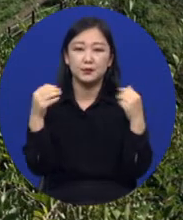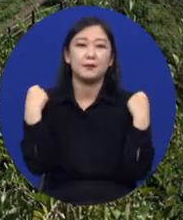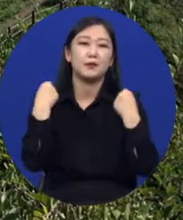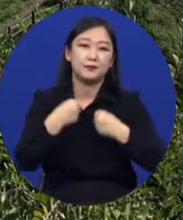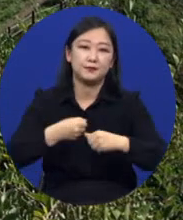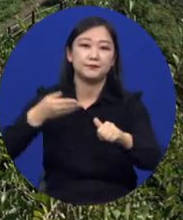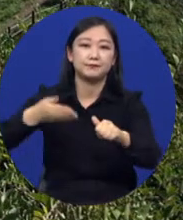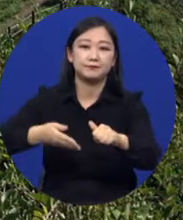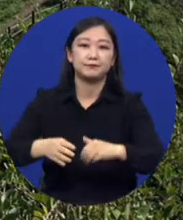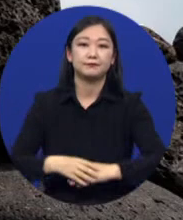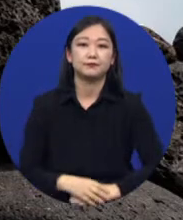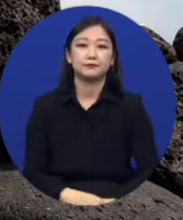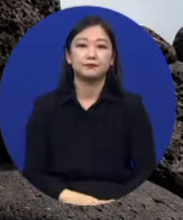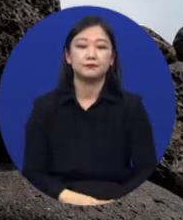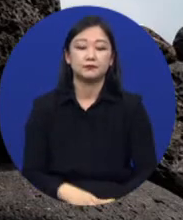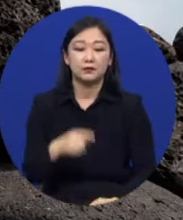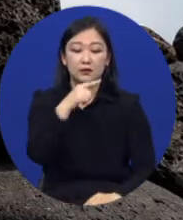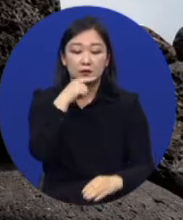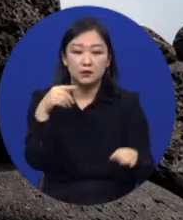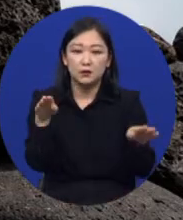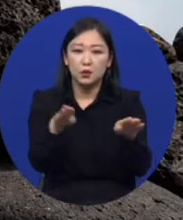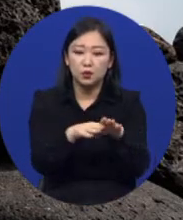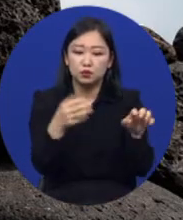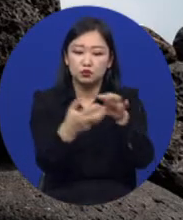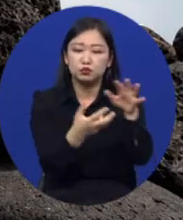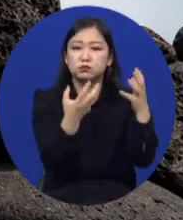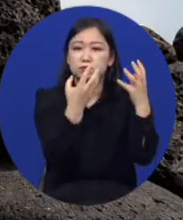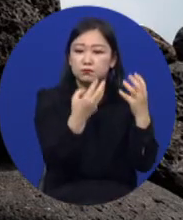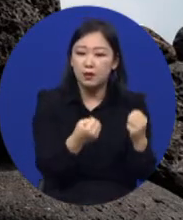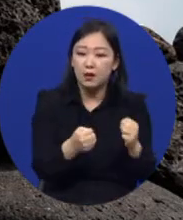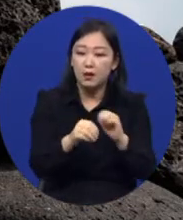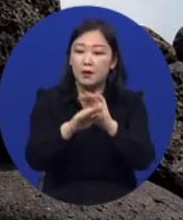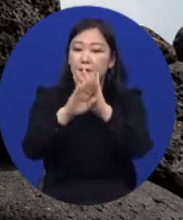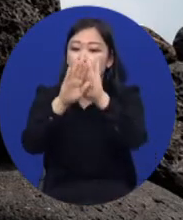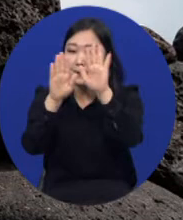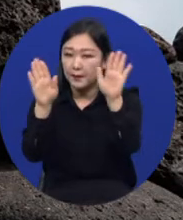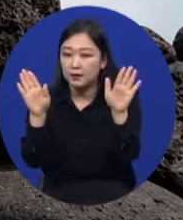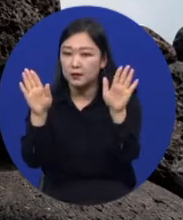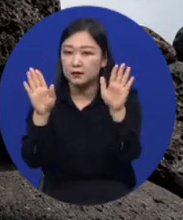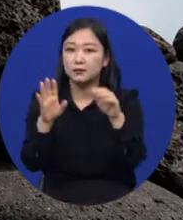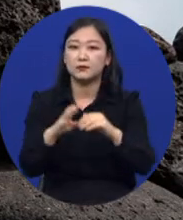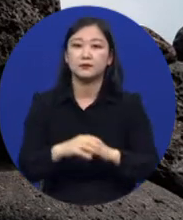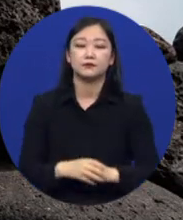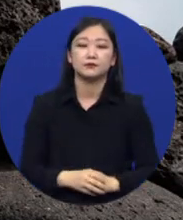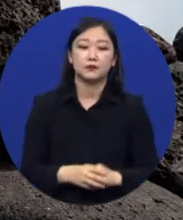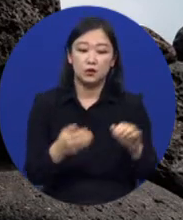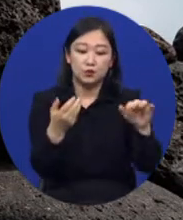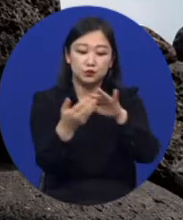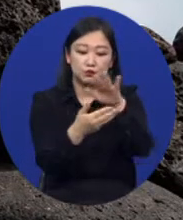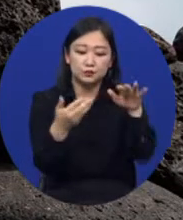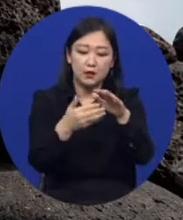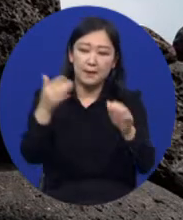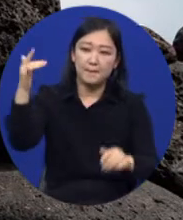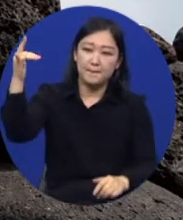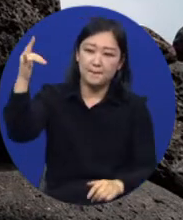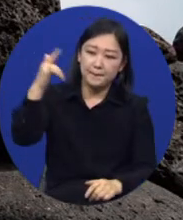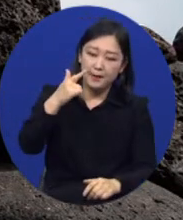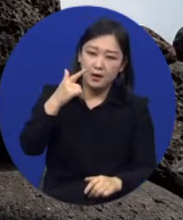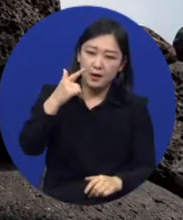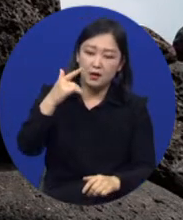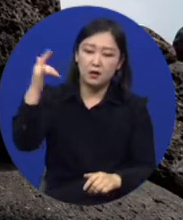입으시기 바랍니다 일요일에는 구름 많다가 차차 맑은 날씨가 이어지겠습니다 구름 사이로 볕이 들면서